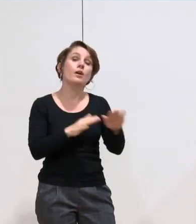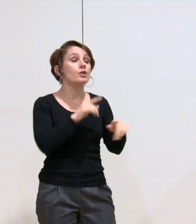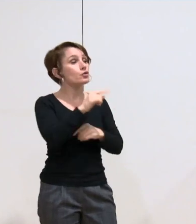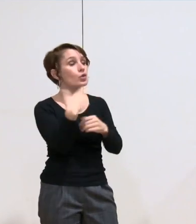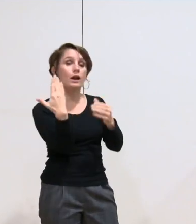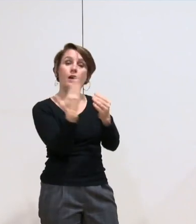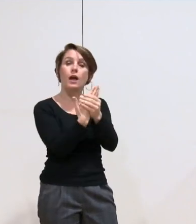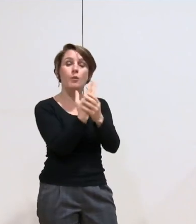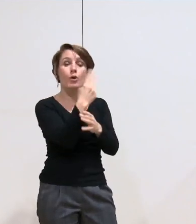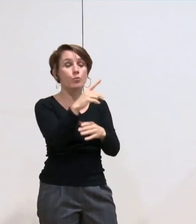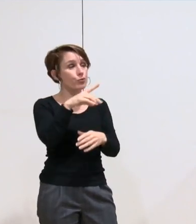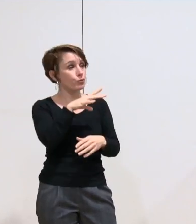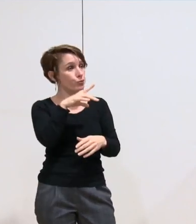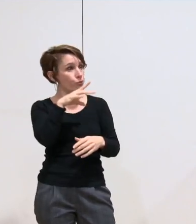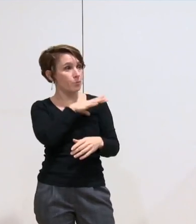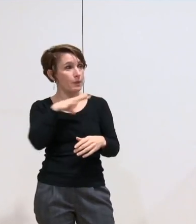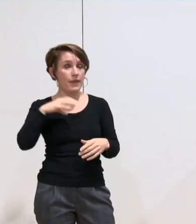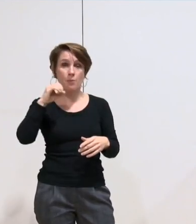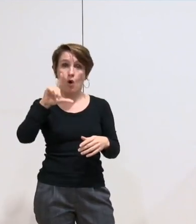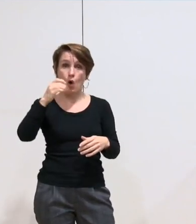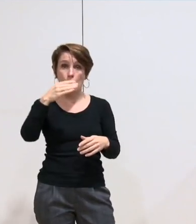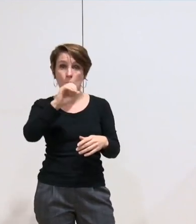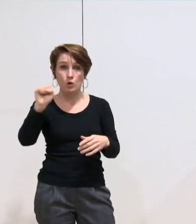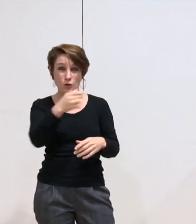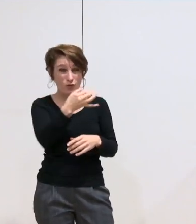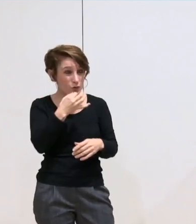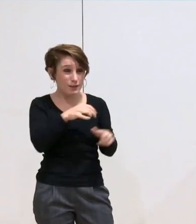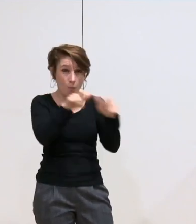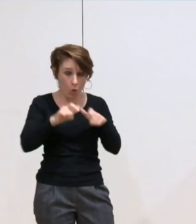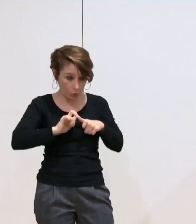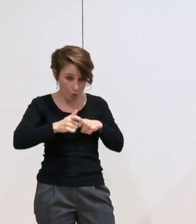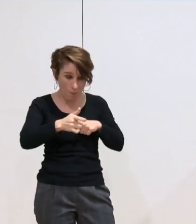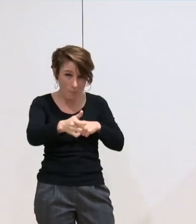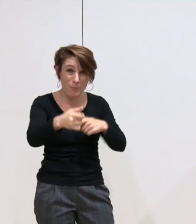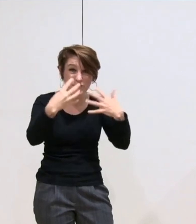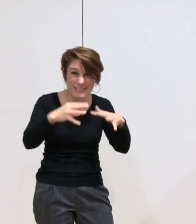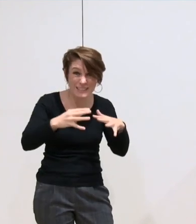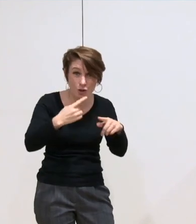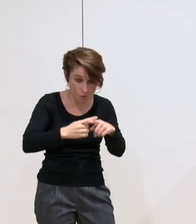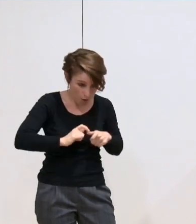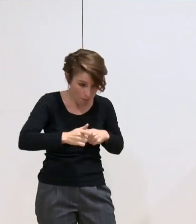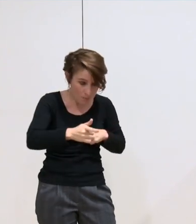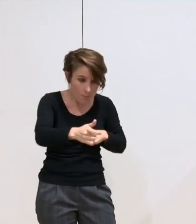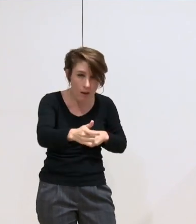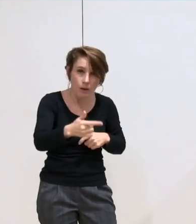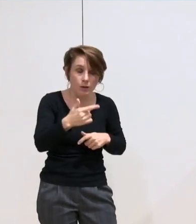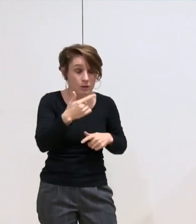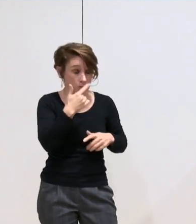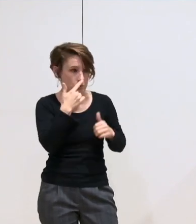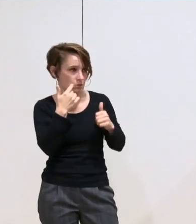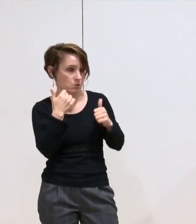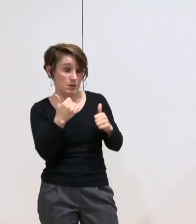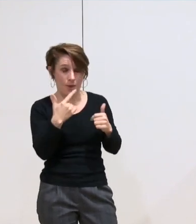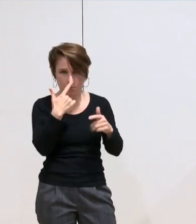19 étapes. Ça fait beaucoup. Ça fait beaucoup. Si l'efficacité à cet esprit-là, ben pourquoi pas? Mais bon, méfions-nous de ce qui est parfois